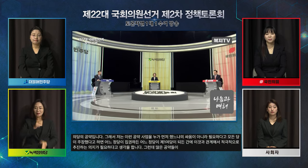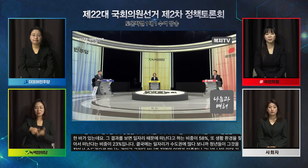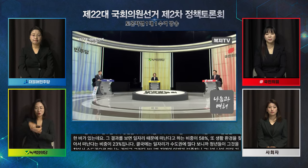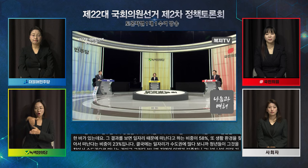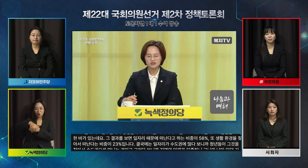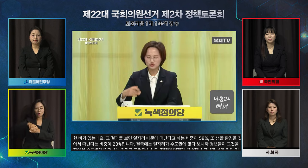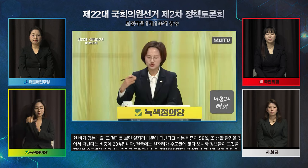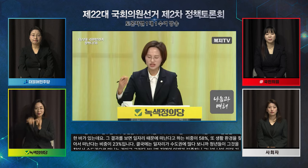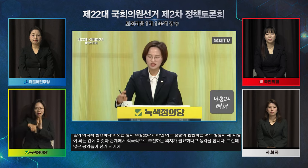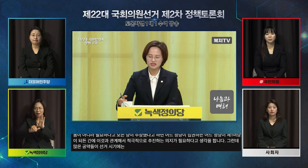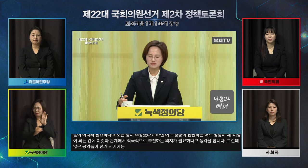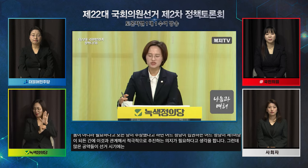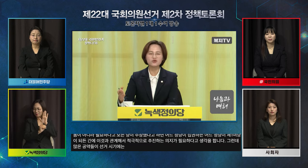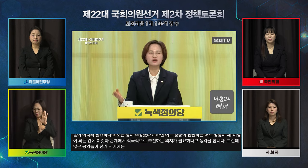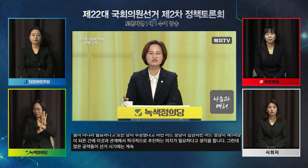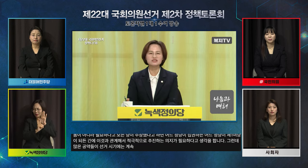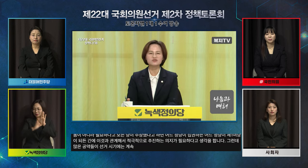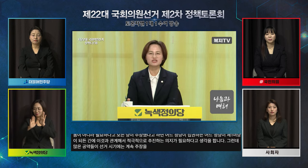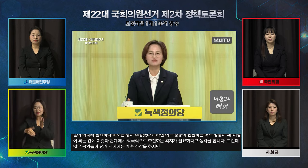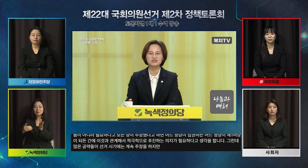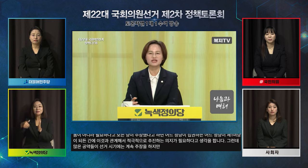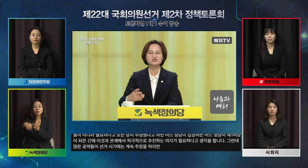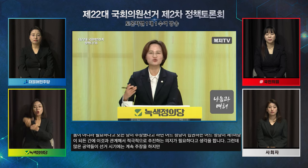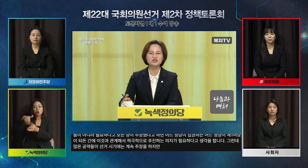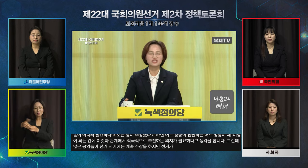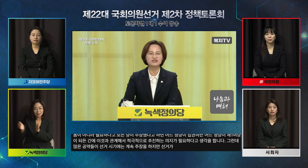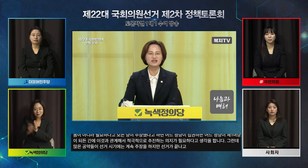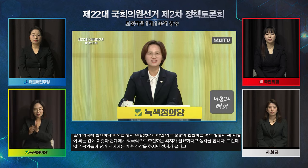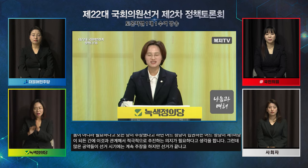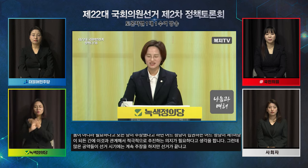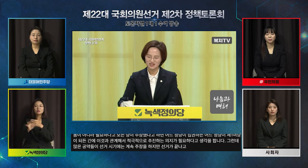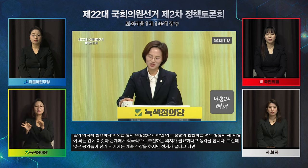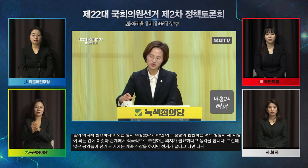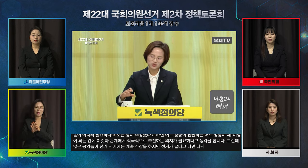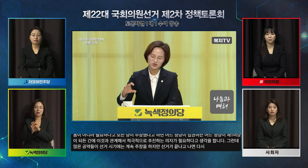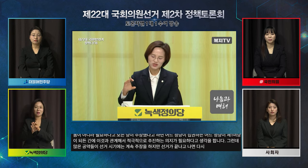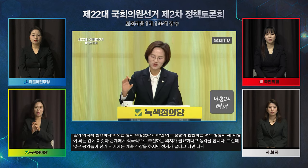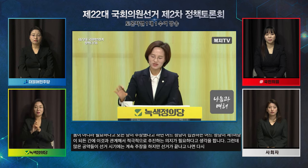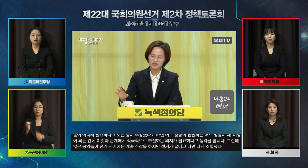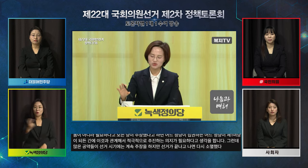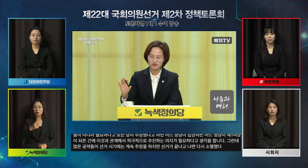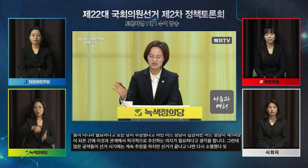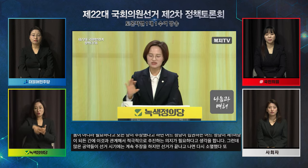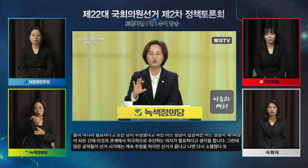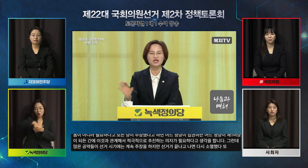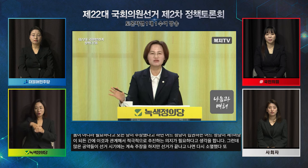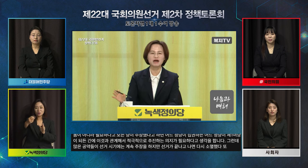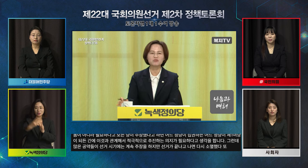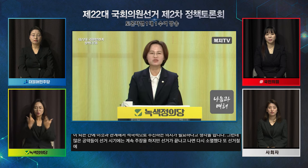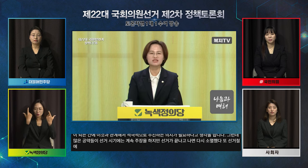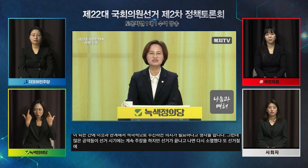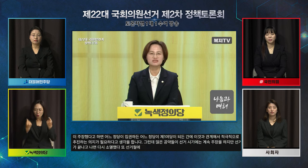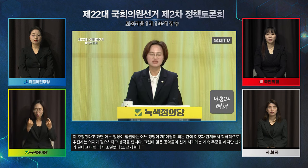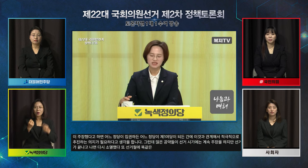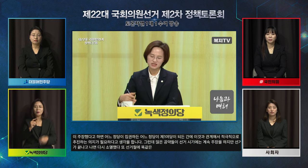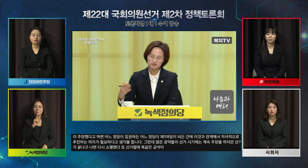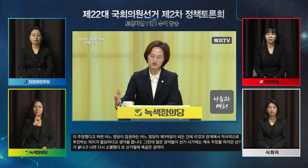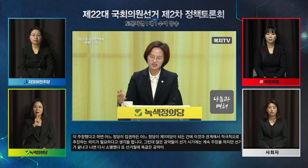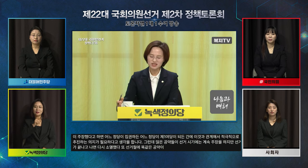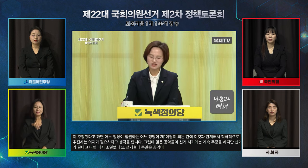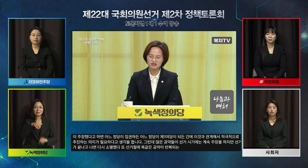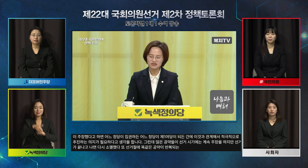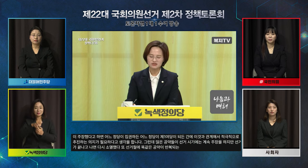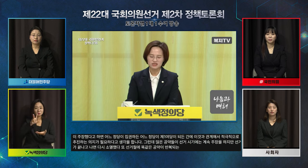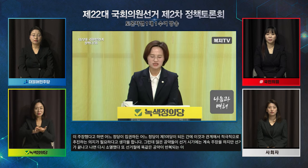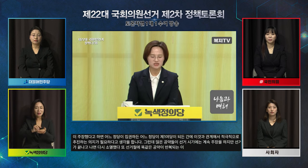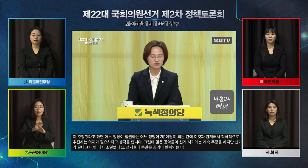시기에는 계속 주장을 하지만 선거가 끝나고 나면 다시 소멸했다. 또 선거철에 똑같은 공약이 반복되는 이